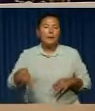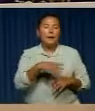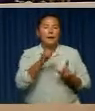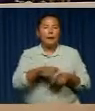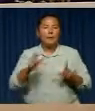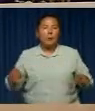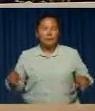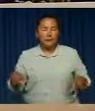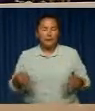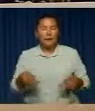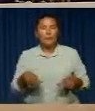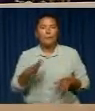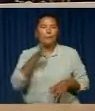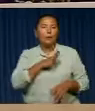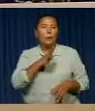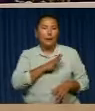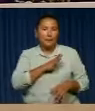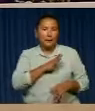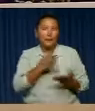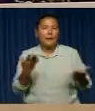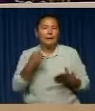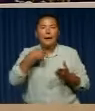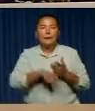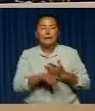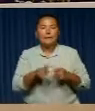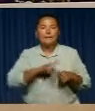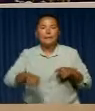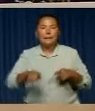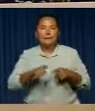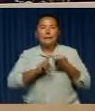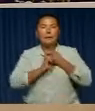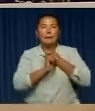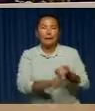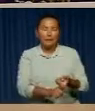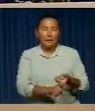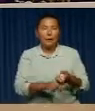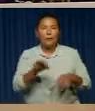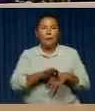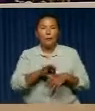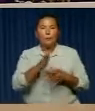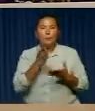адамның ағзасында болғанымен, ол қандай ағзаның ішіне тез таралады. Созылмалы ауруы бар.